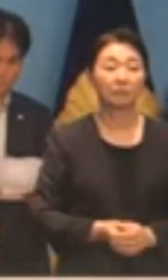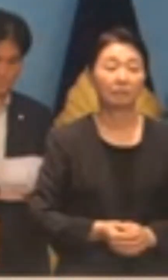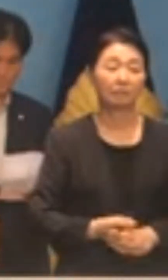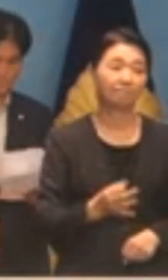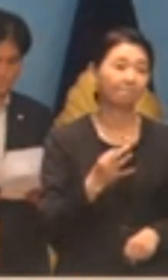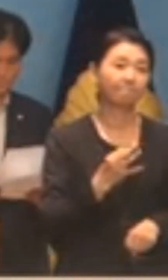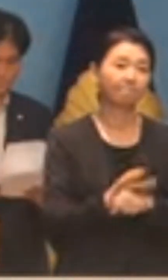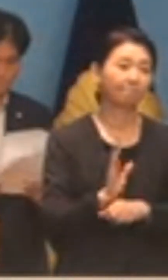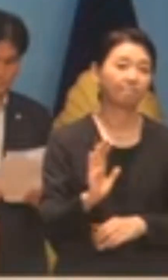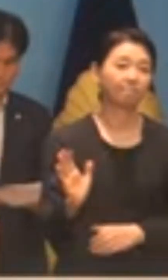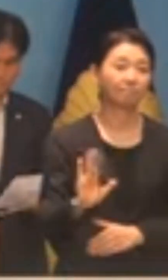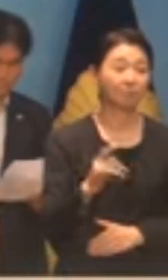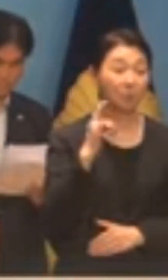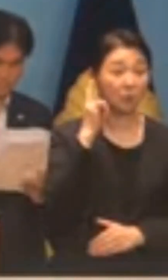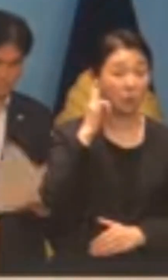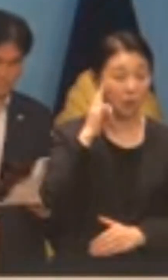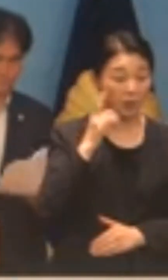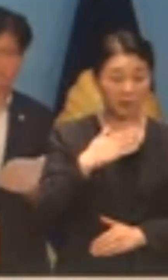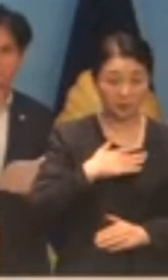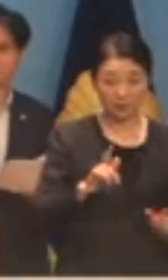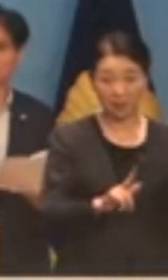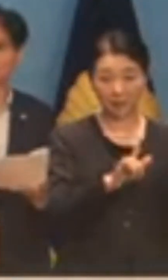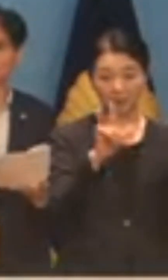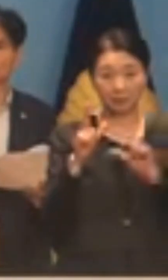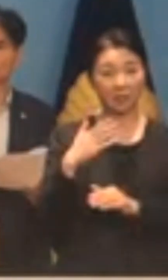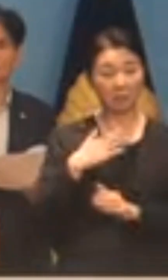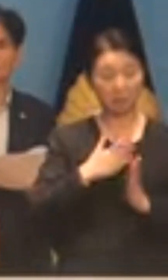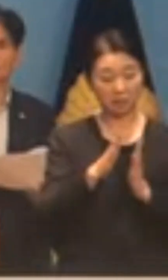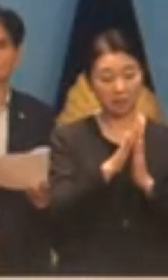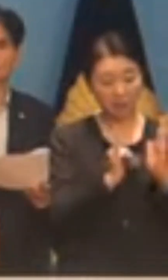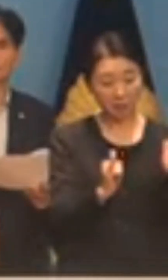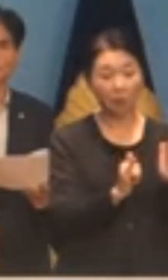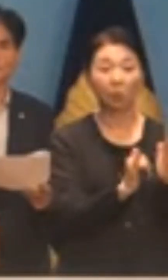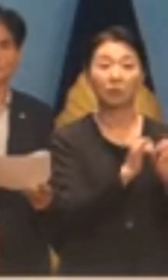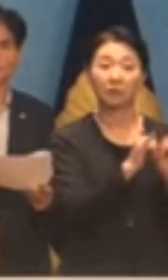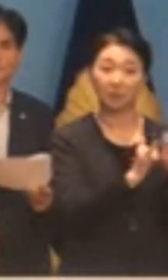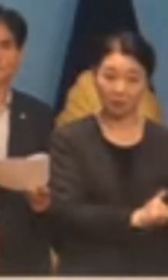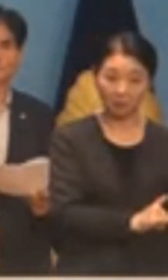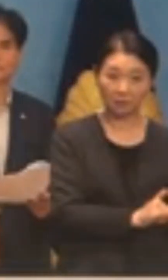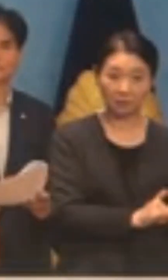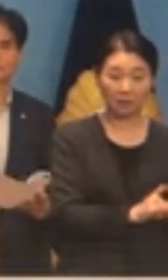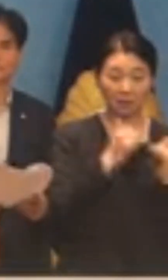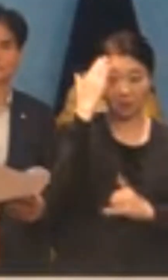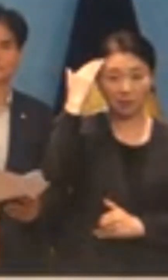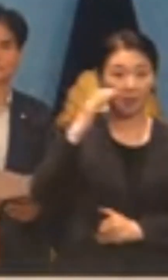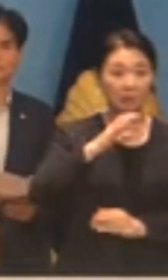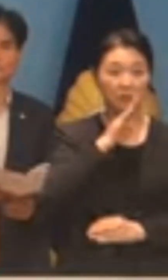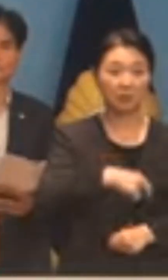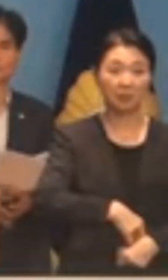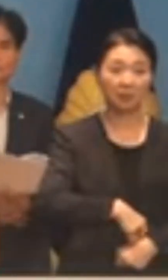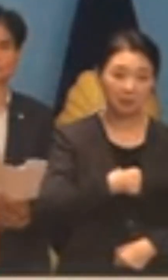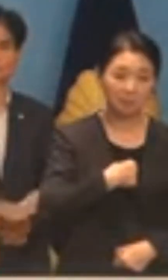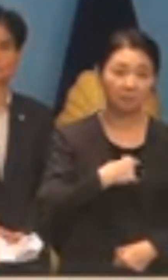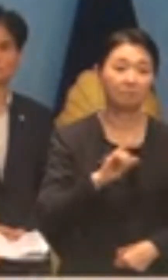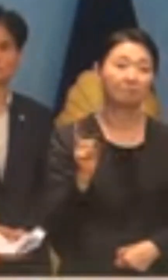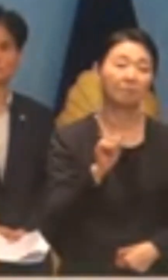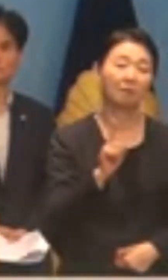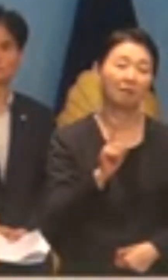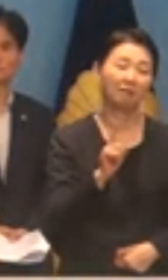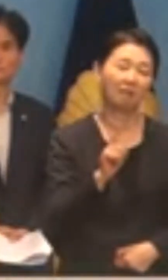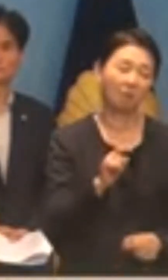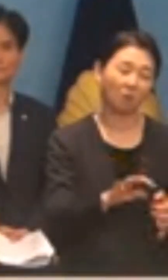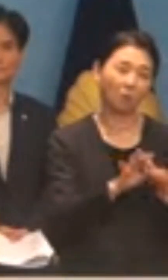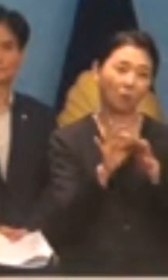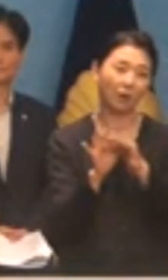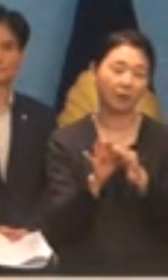단순하지 않습니다. 제 삶과 제 가족의 역사가 이 나라의 진실과 너무나 깊이